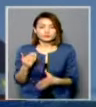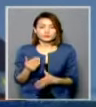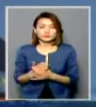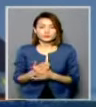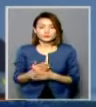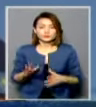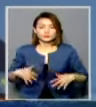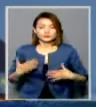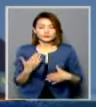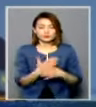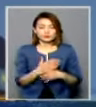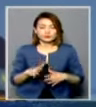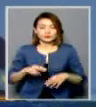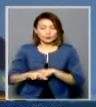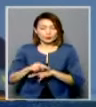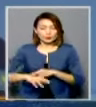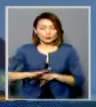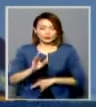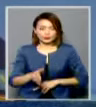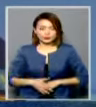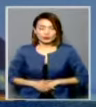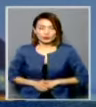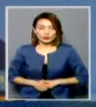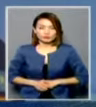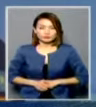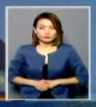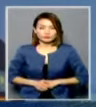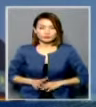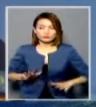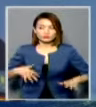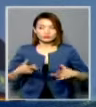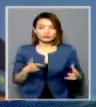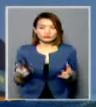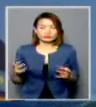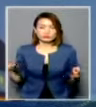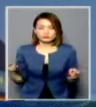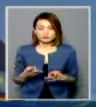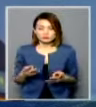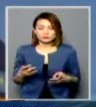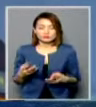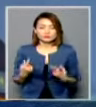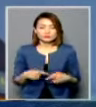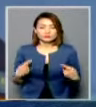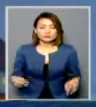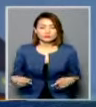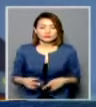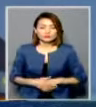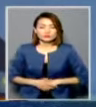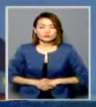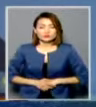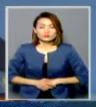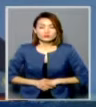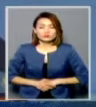көрсету іс-шараларын үйрету, соған дайын болу, яғни сондай қандай да бір іс-шараға тап болған